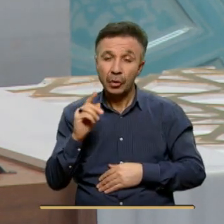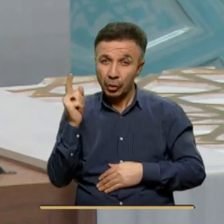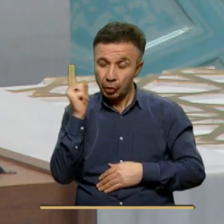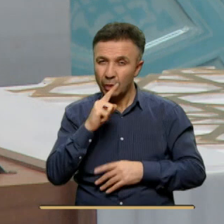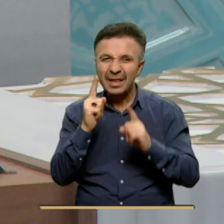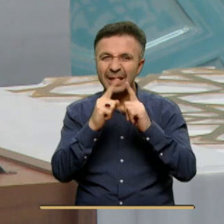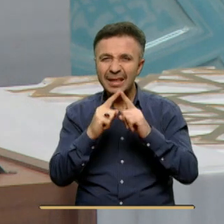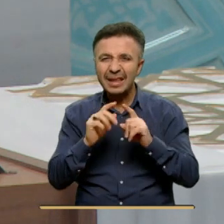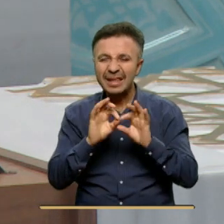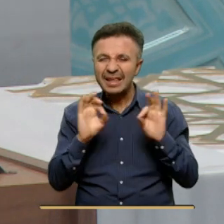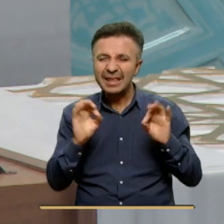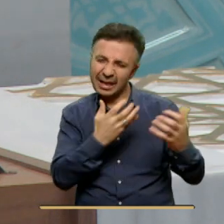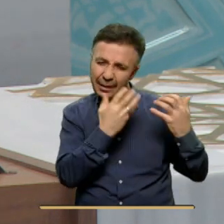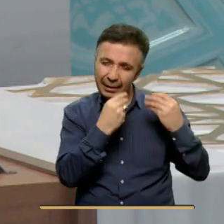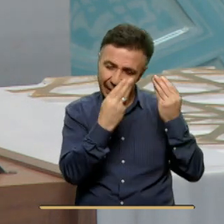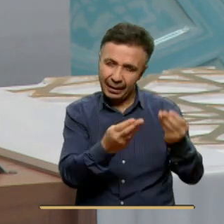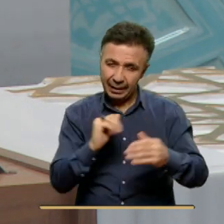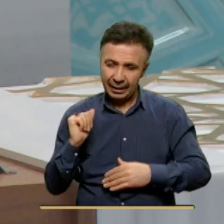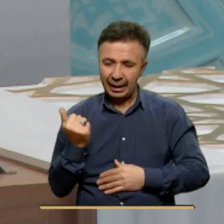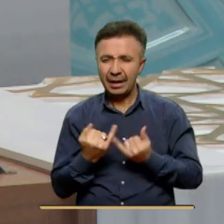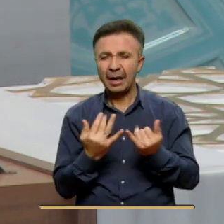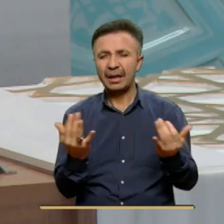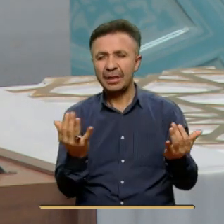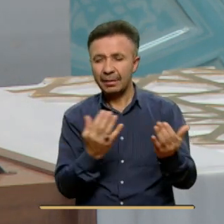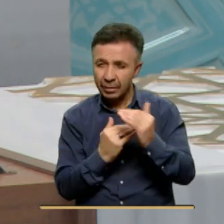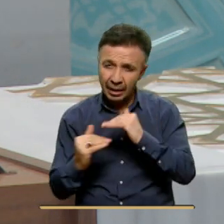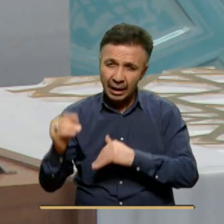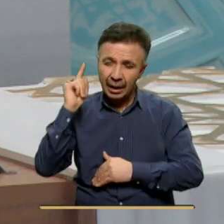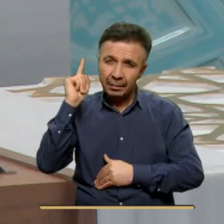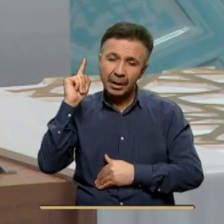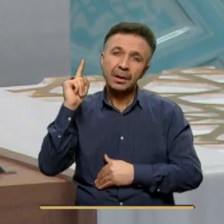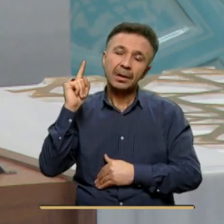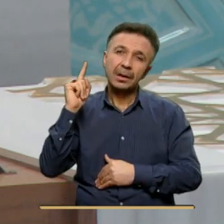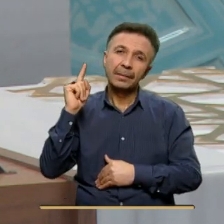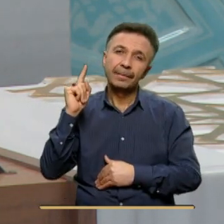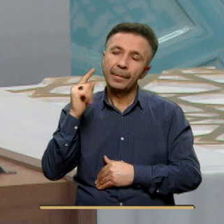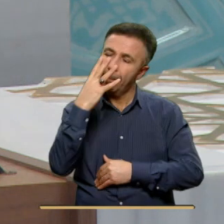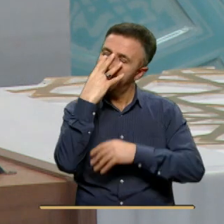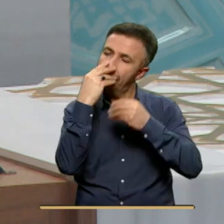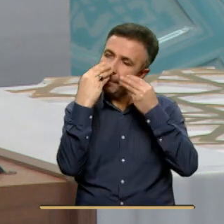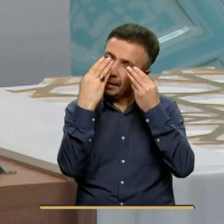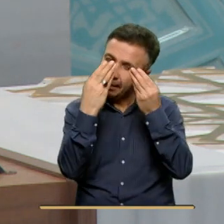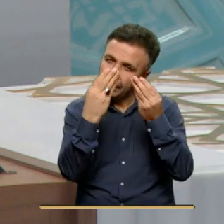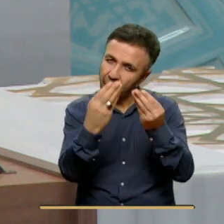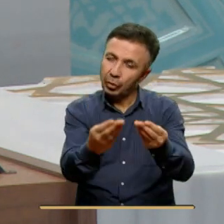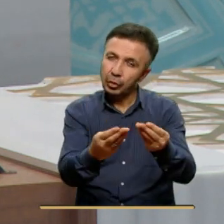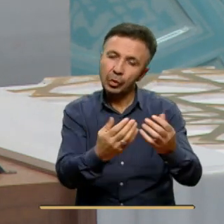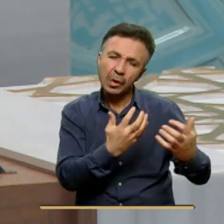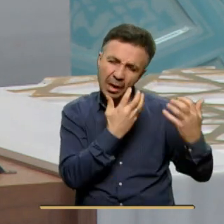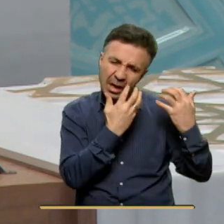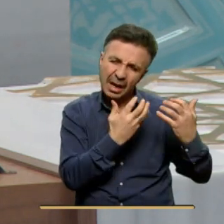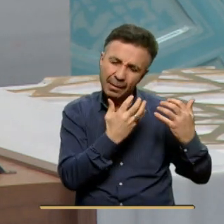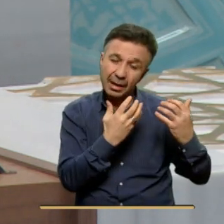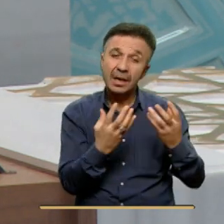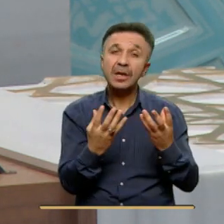kardeşlerim, Cenab-ı Hak Celle Celaluhu bahşetmiş olduğu nimetlerin pek